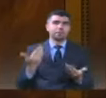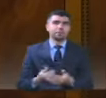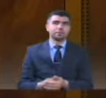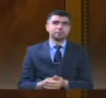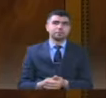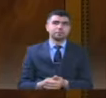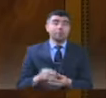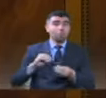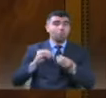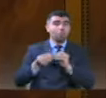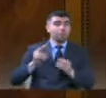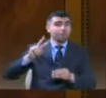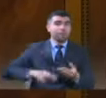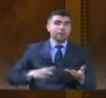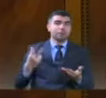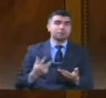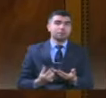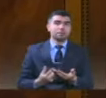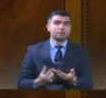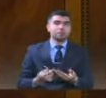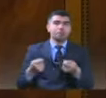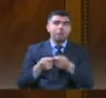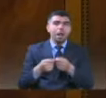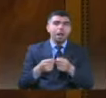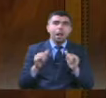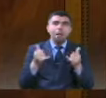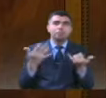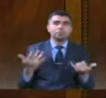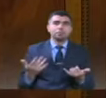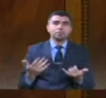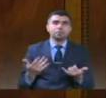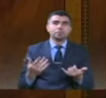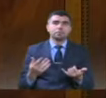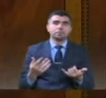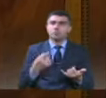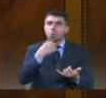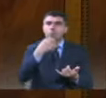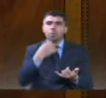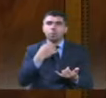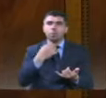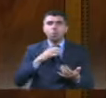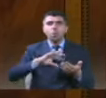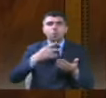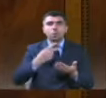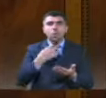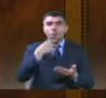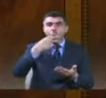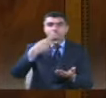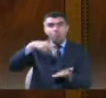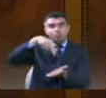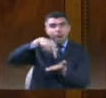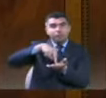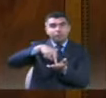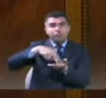هذا مشكل. معناه انه كلنا كنلعبوا، ماشي معقول هادشي هذا. فاللي غيقول شي حاجه هنايا